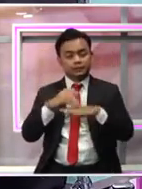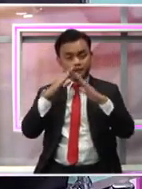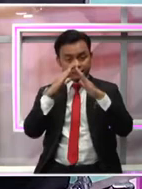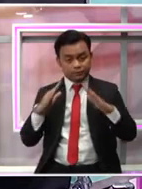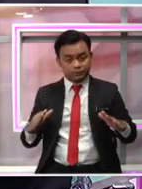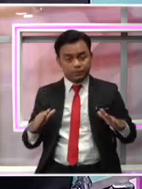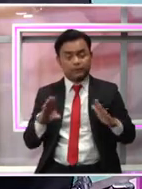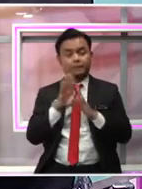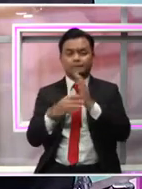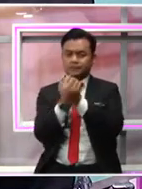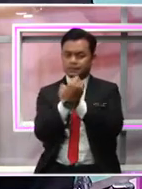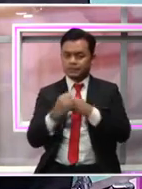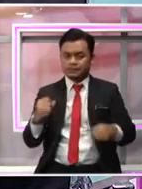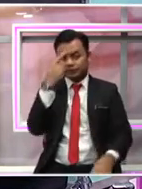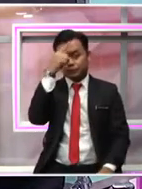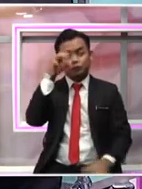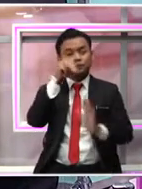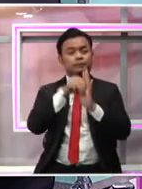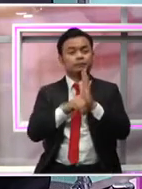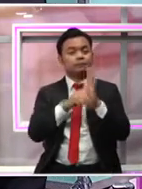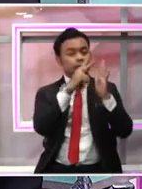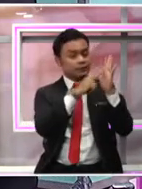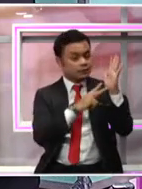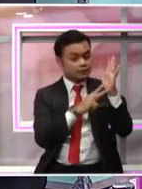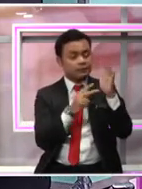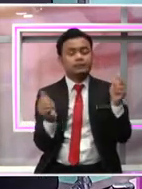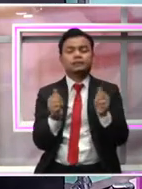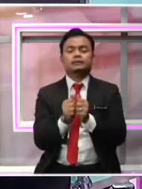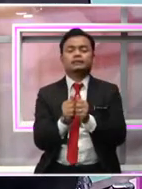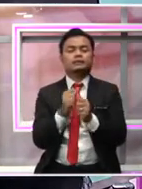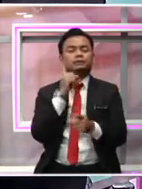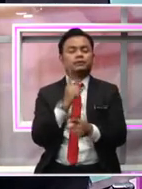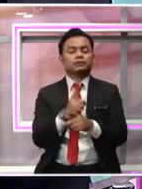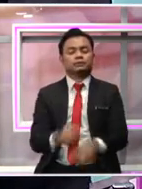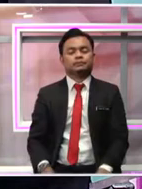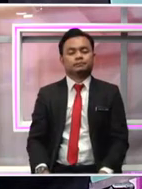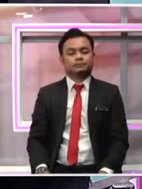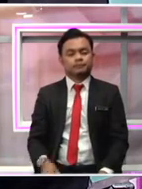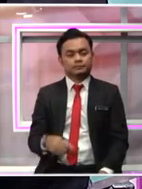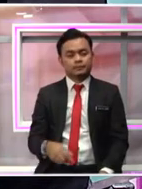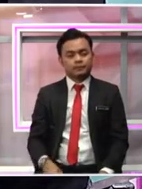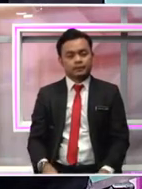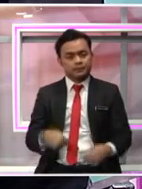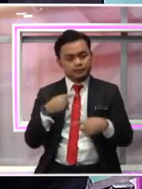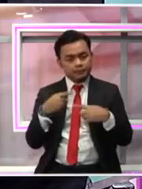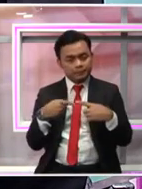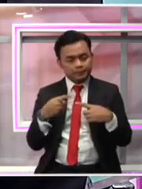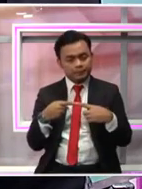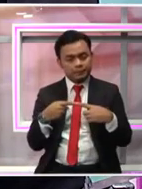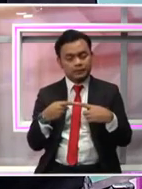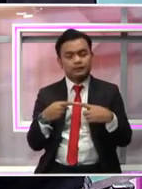untuk membaca dengan betul miliki tersebut tentang membaca ini anak-anak kita perlu membaca dengan